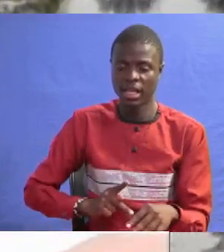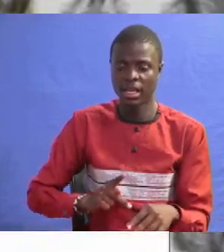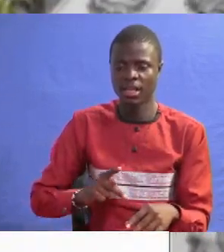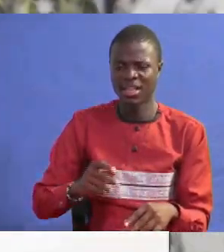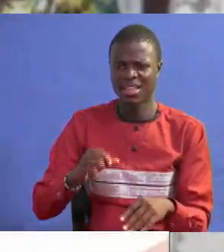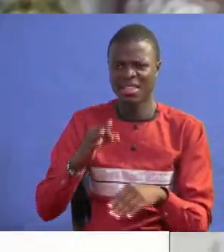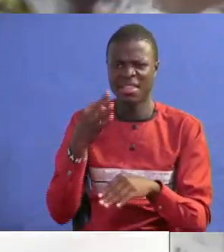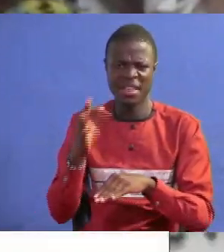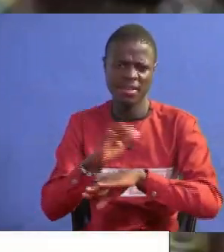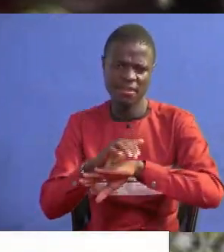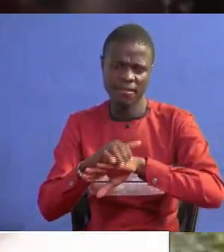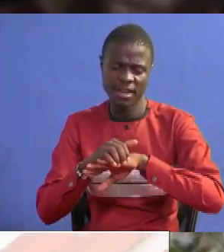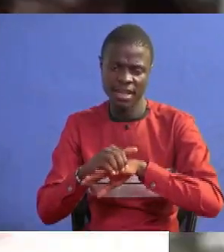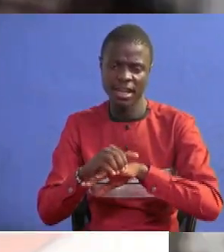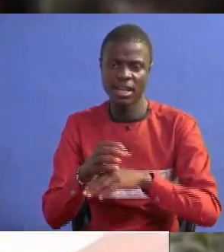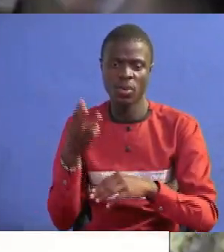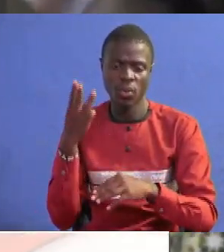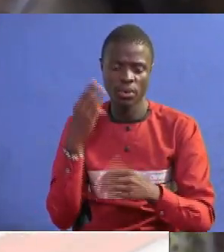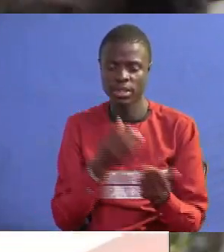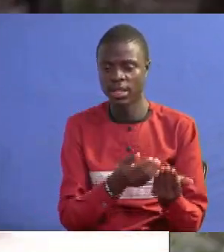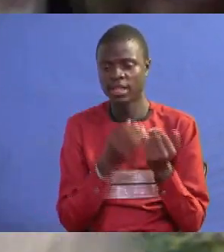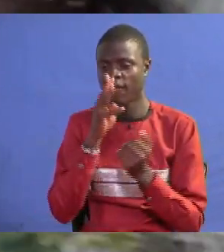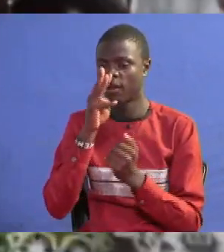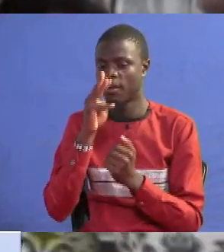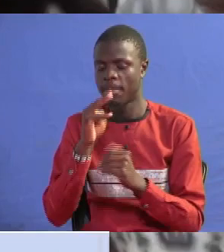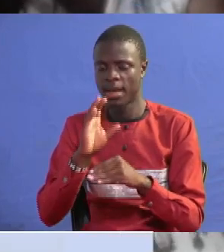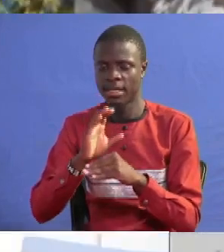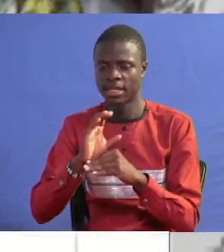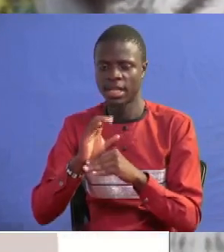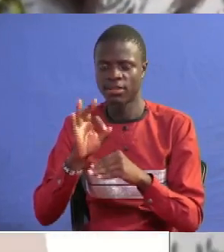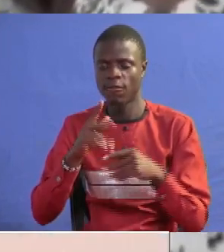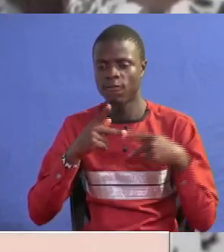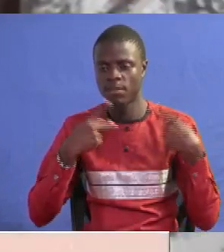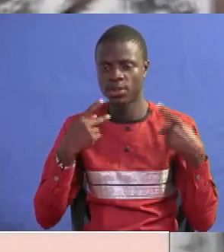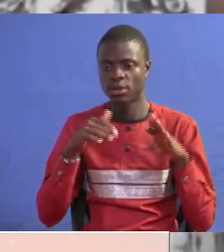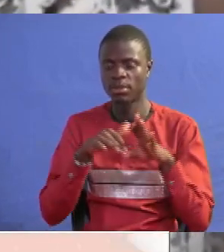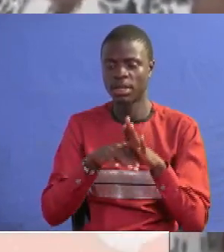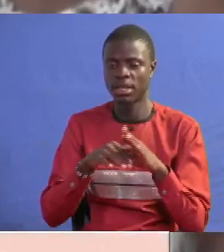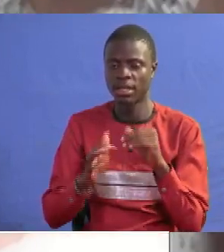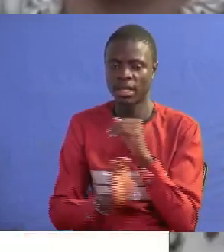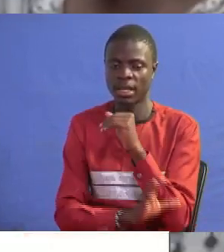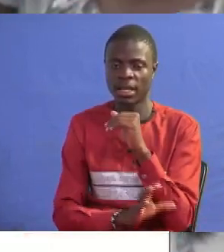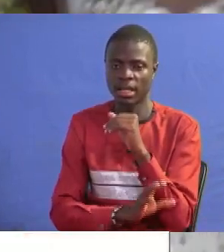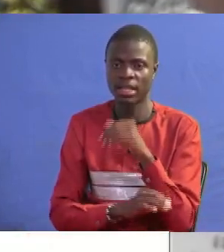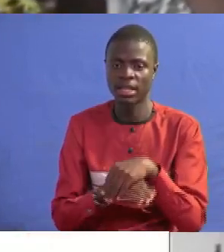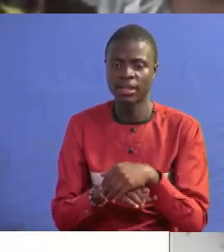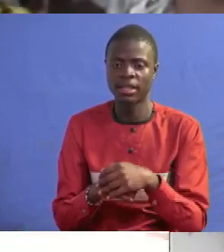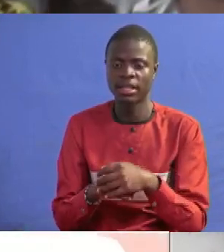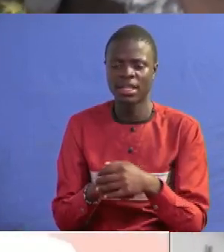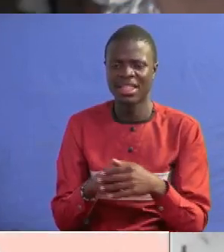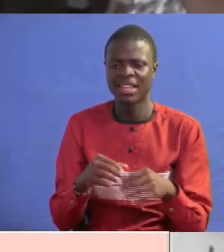mombasa alfons mwo MF Charles ameku kwenye Kika na vioi wa Kidi kuta baraza la makasi wa